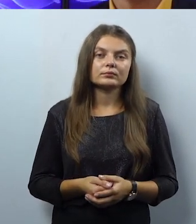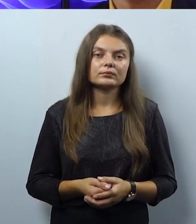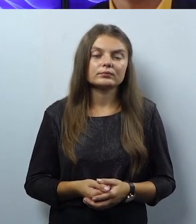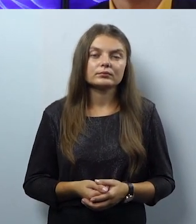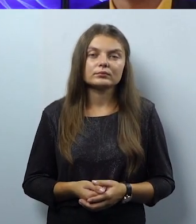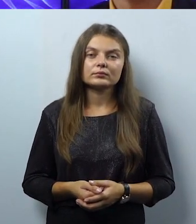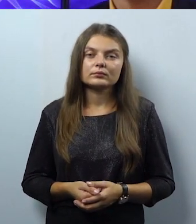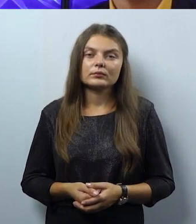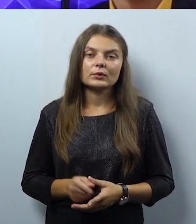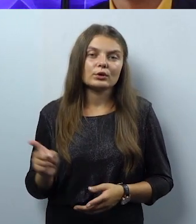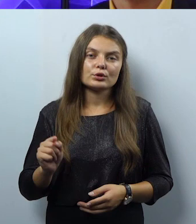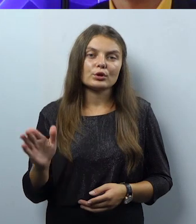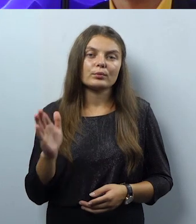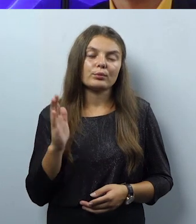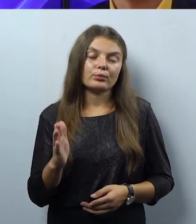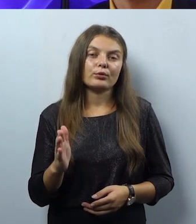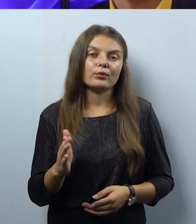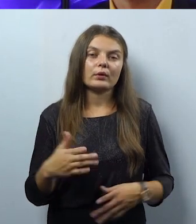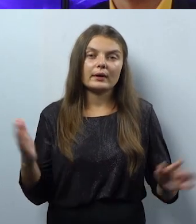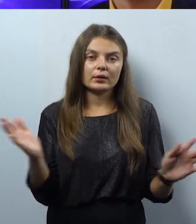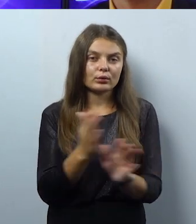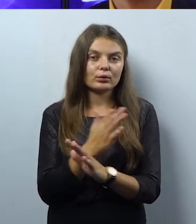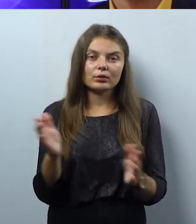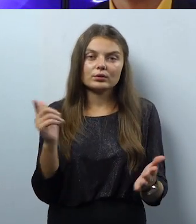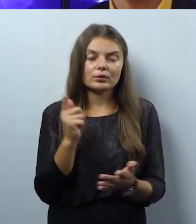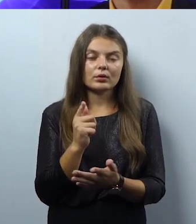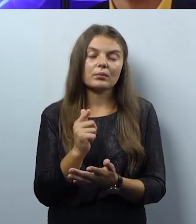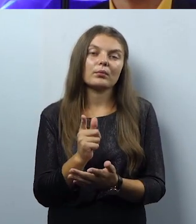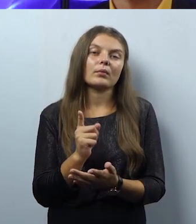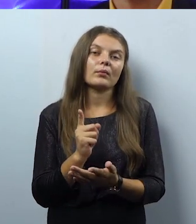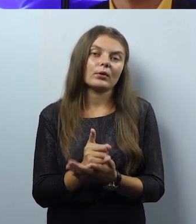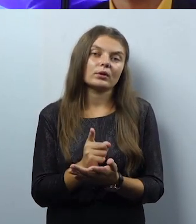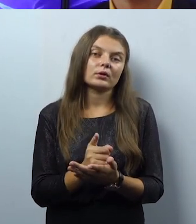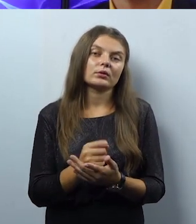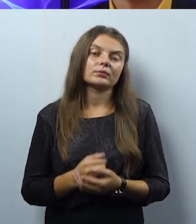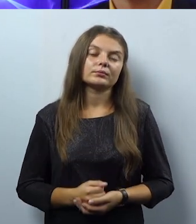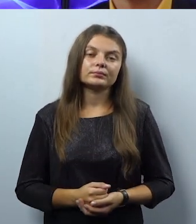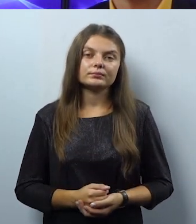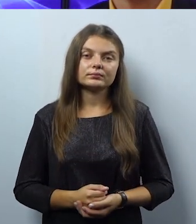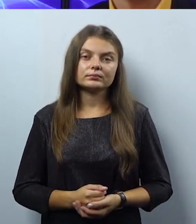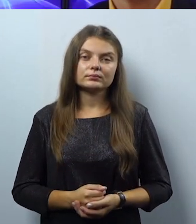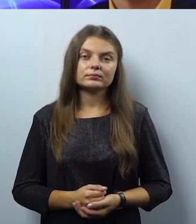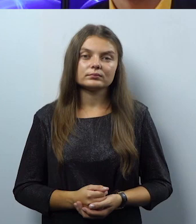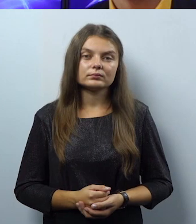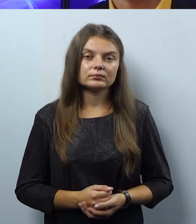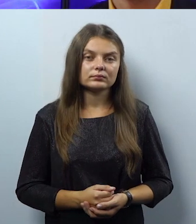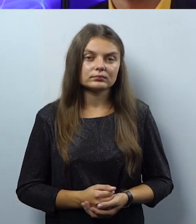екологічний податок, ми бачимо перспективу збільшення таких надходжень на досить значні суми.